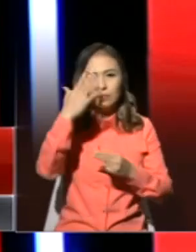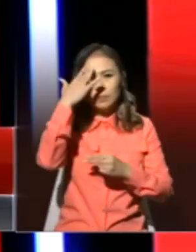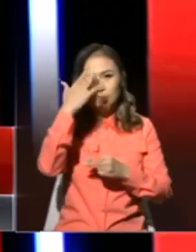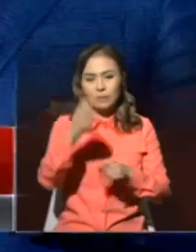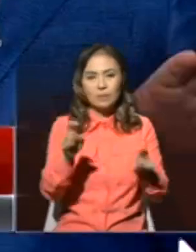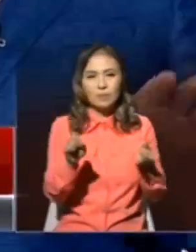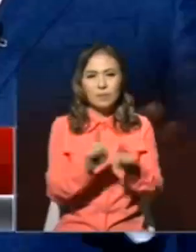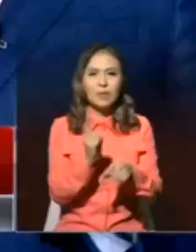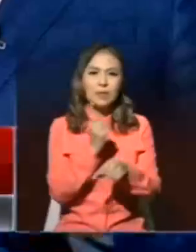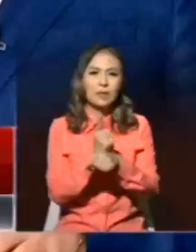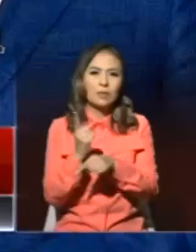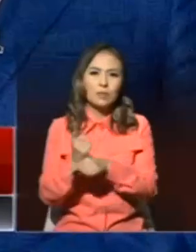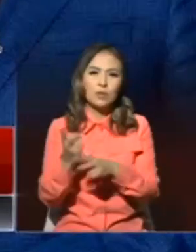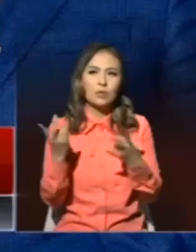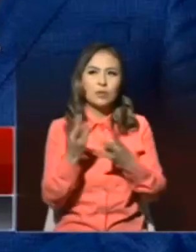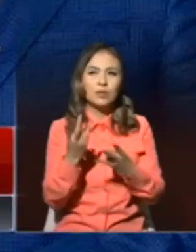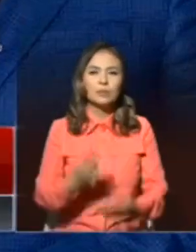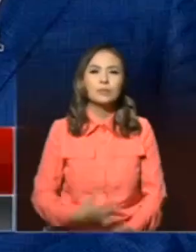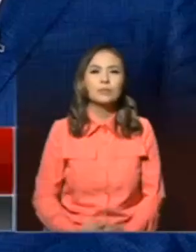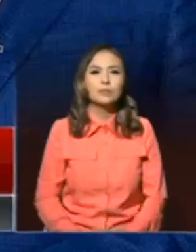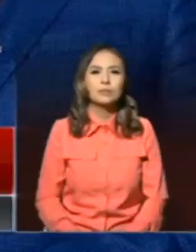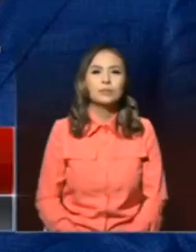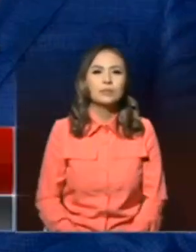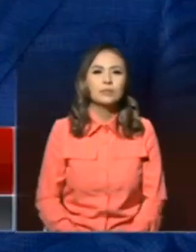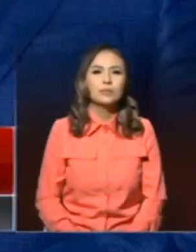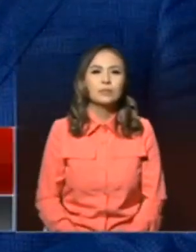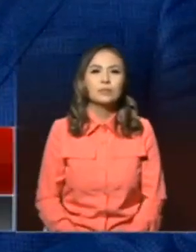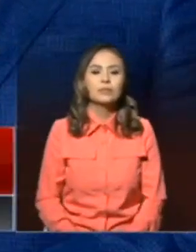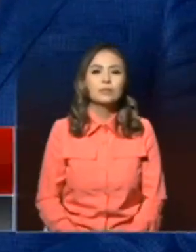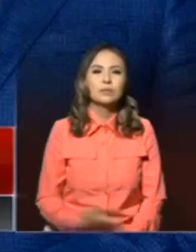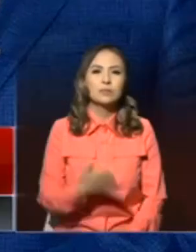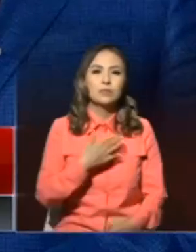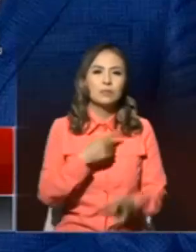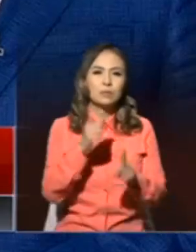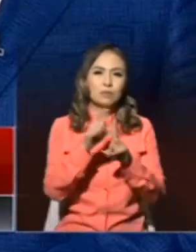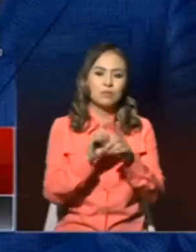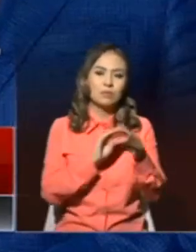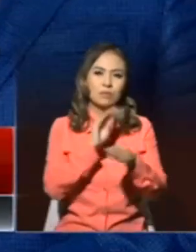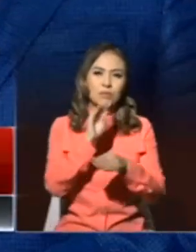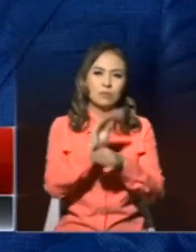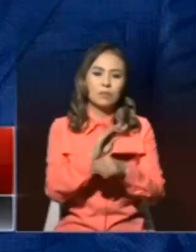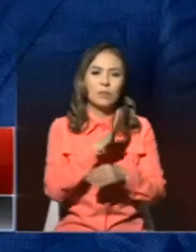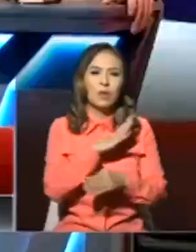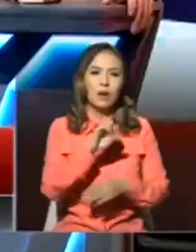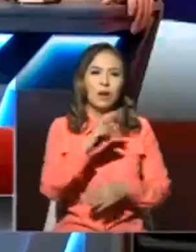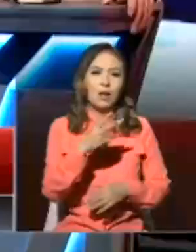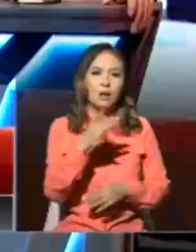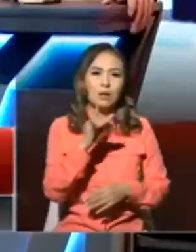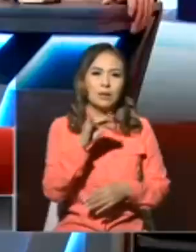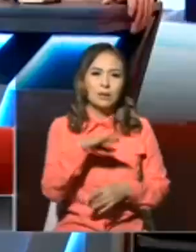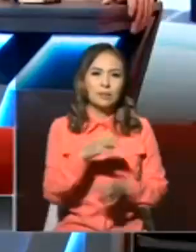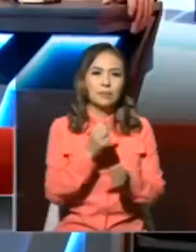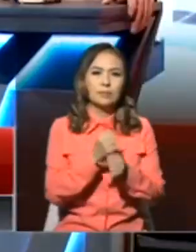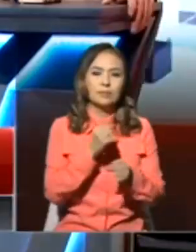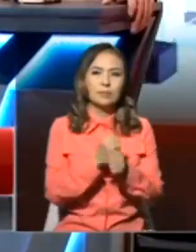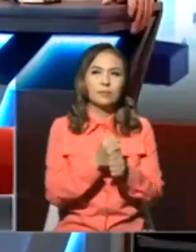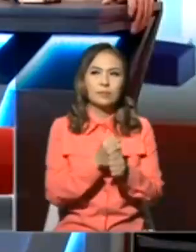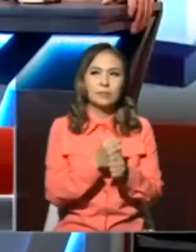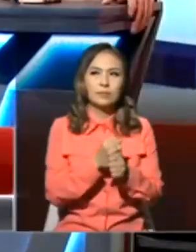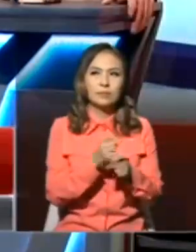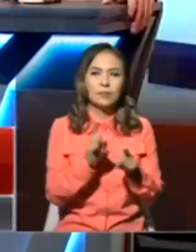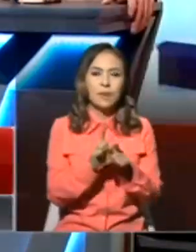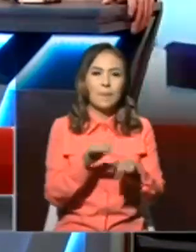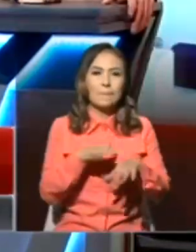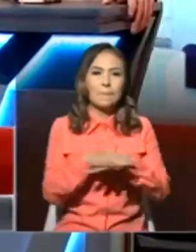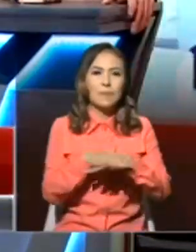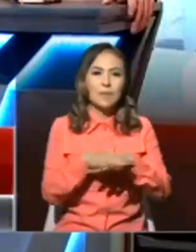да тыйым салу керек. Сөзімге баға қосылып кетейін. Баға нені айтқансыз, алгоритмді айттыңыз, иә? Осы алдында қойып жүрген. Ол да